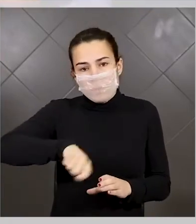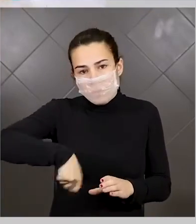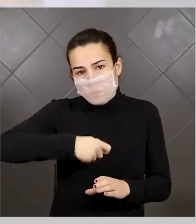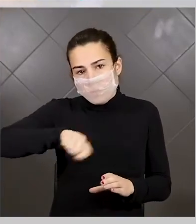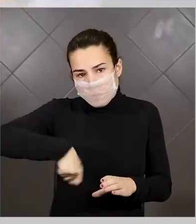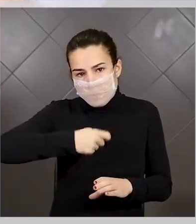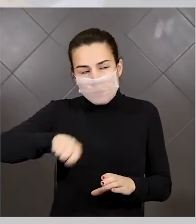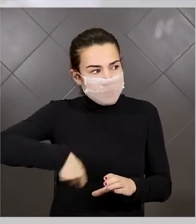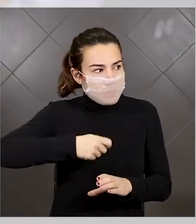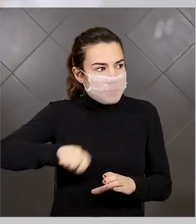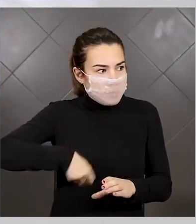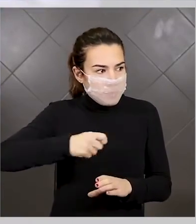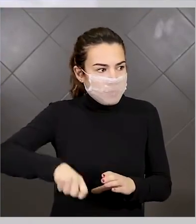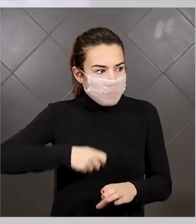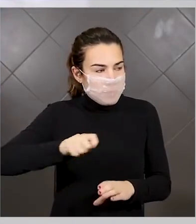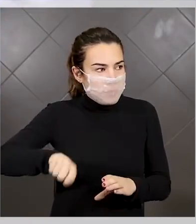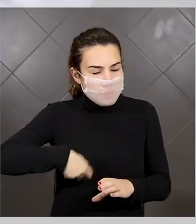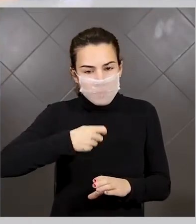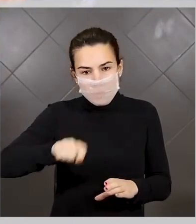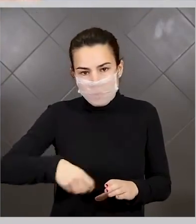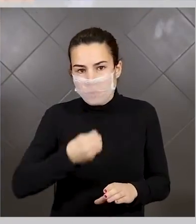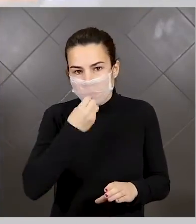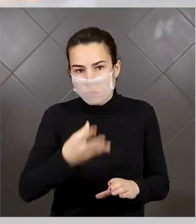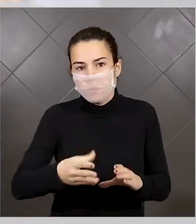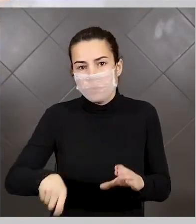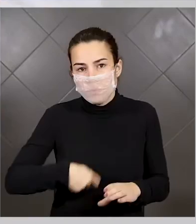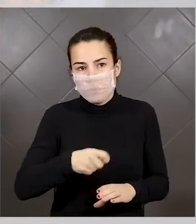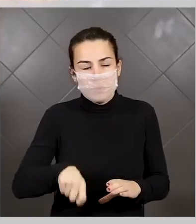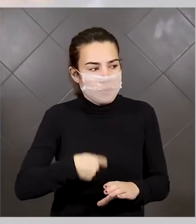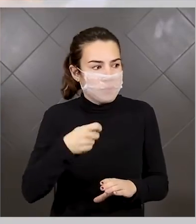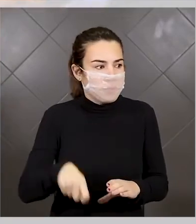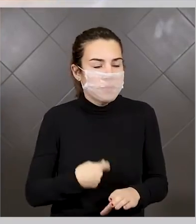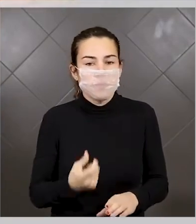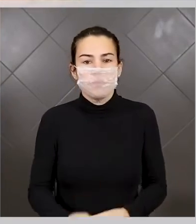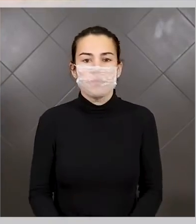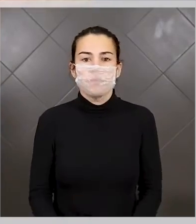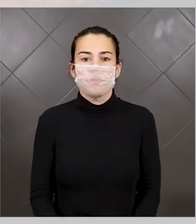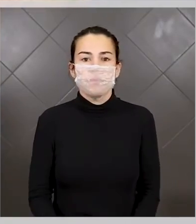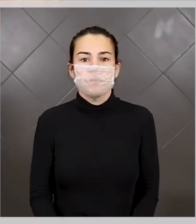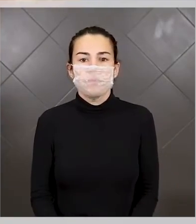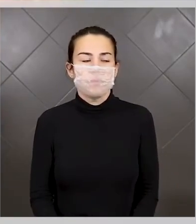A fi que quedi ben mesclat i ben incorporat. Com que estem mesclant